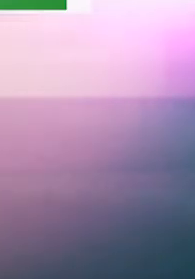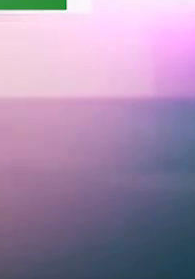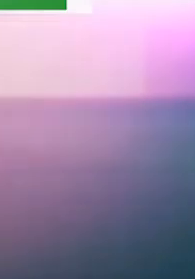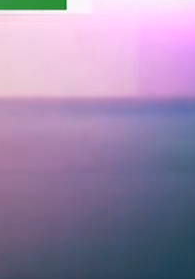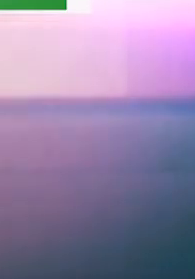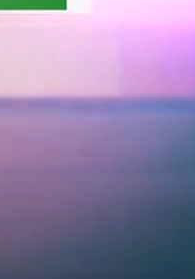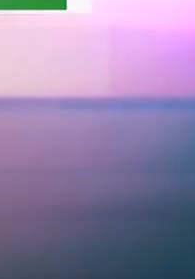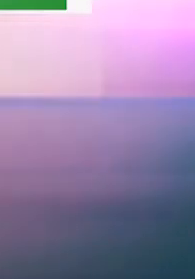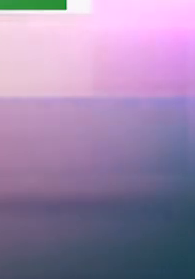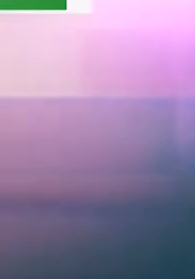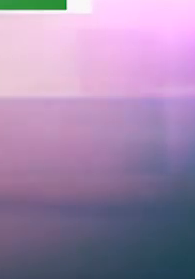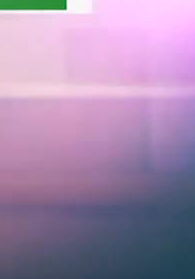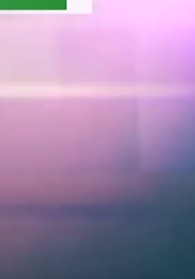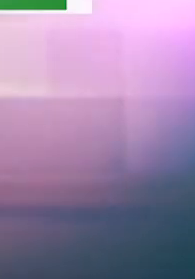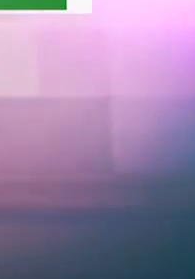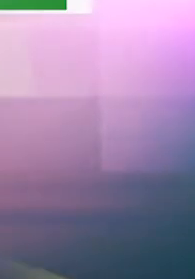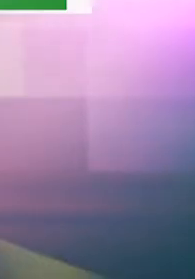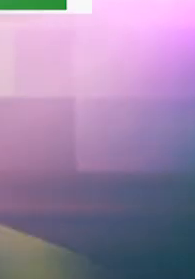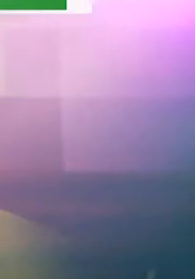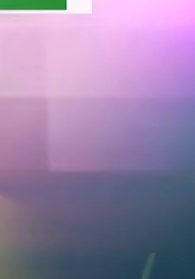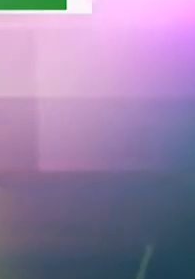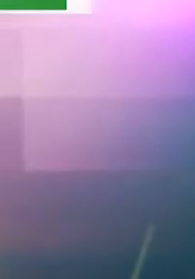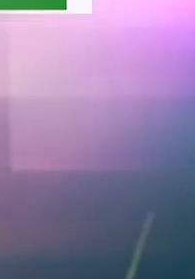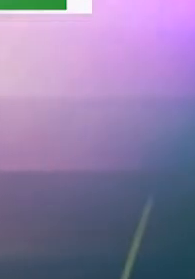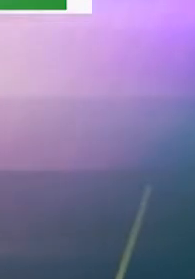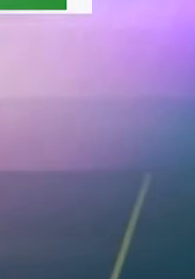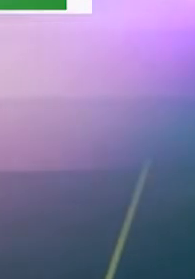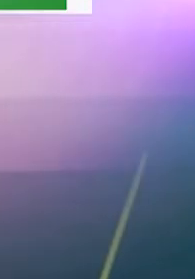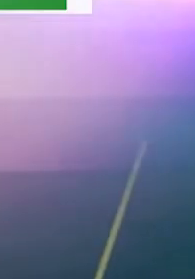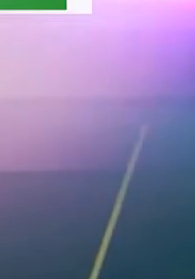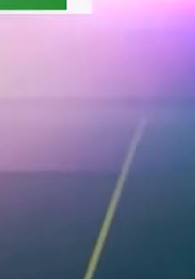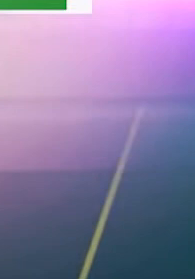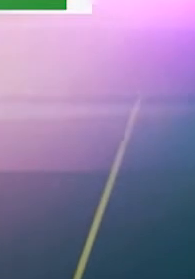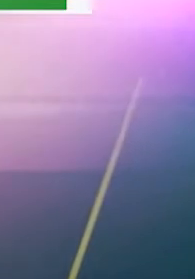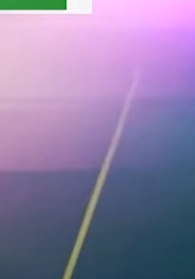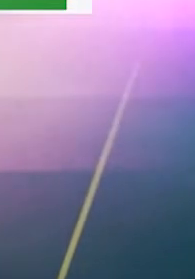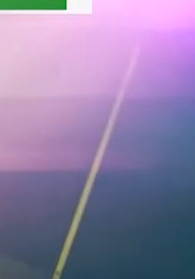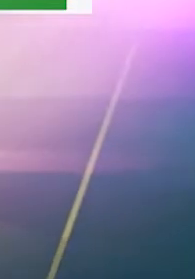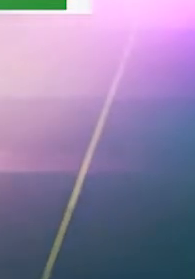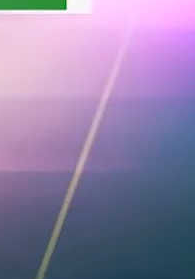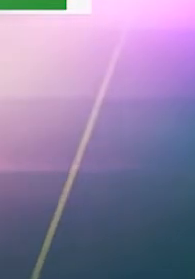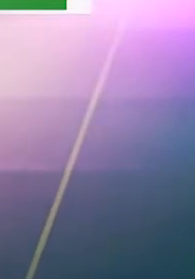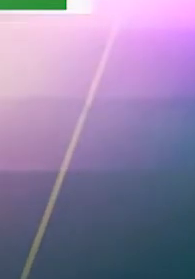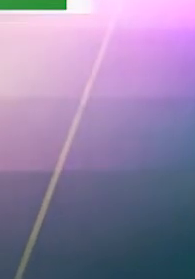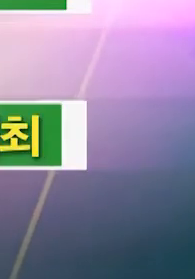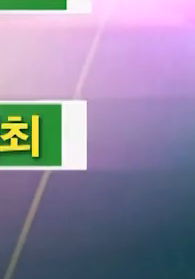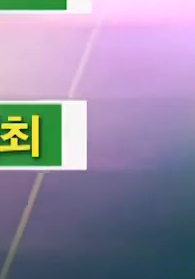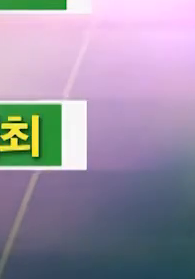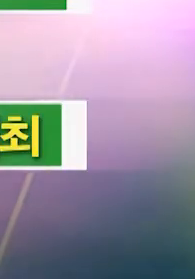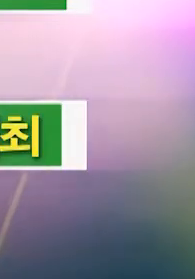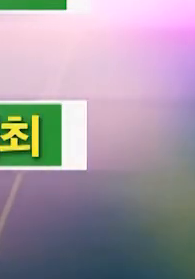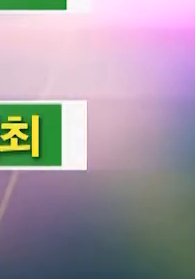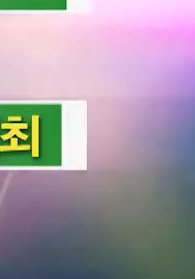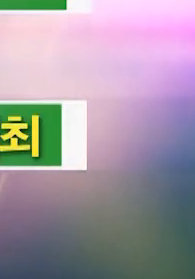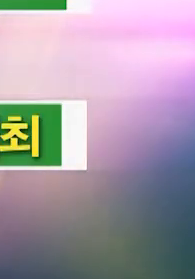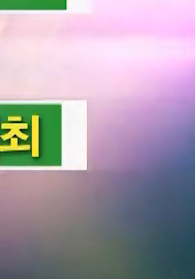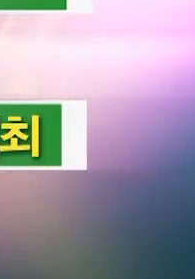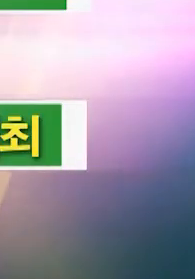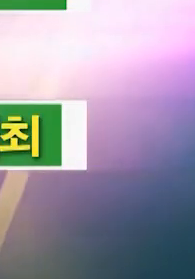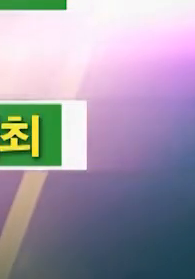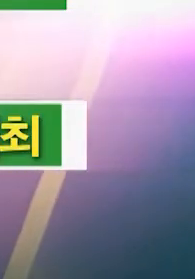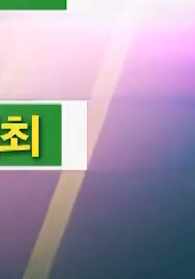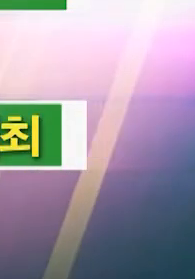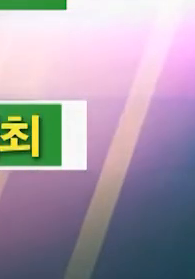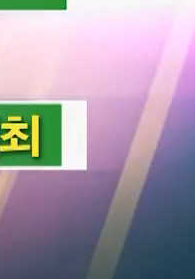남상호 소방관대청장은 한강 통합 물관리센터를 방문해 현장을 점검했습니다 2013 안전